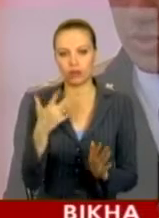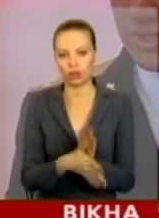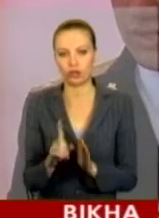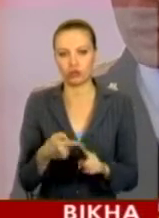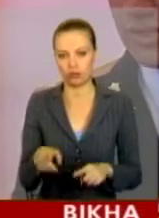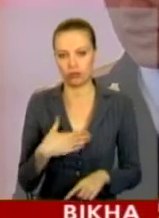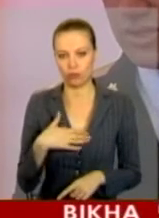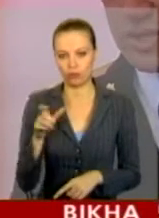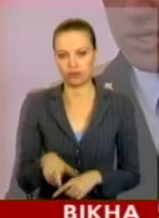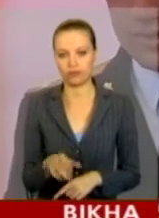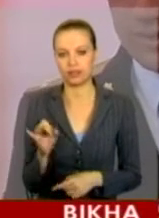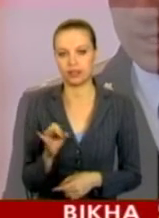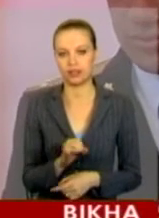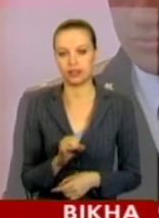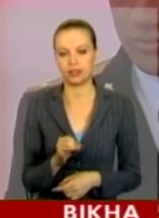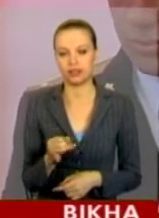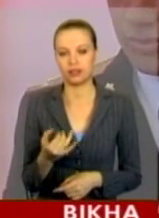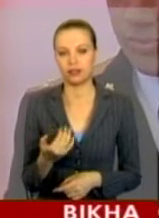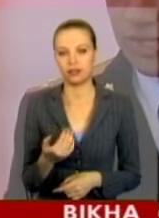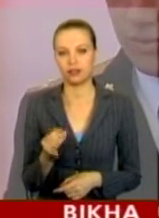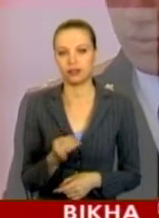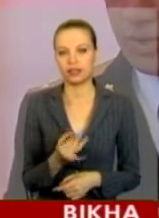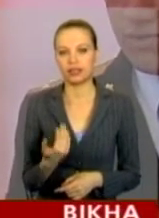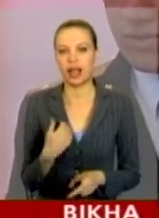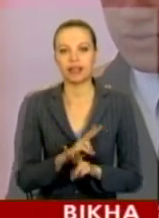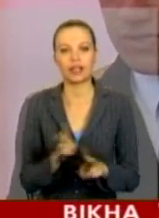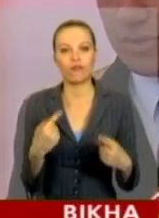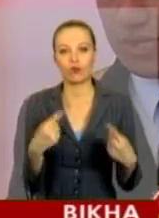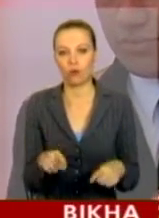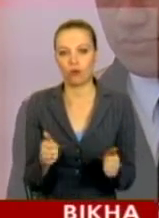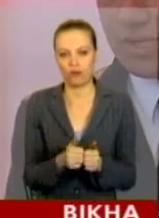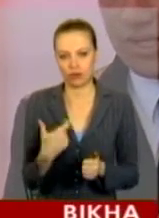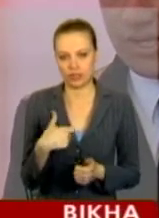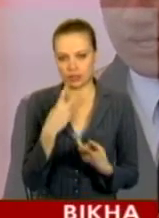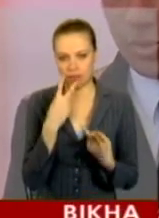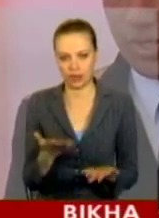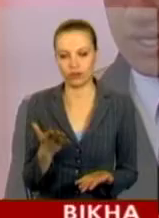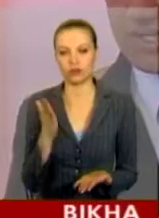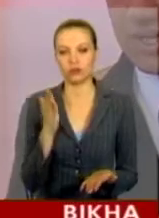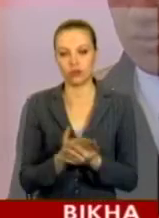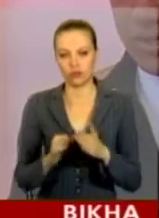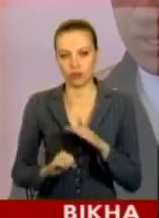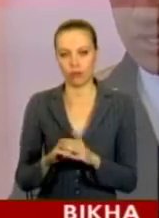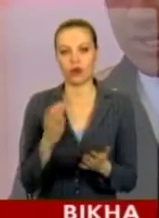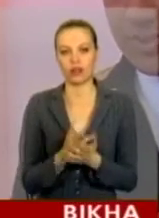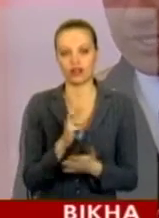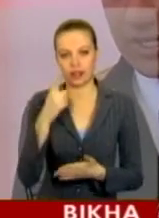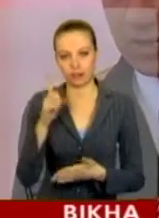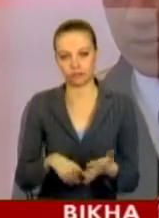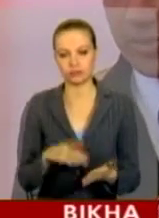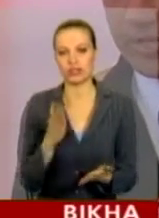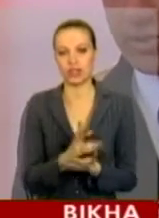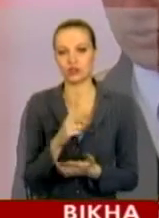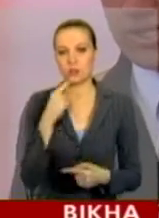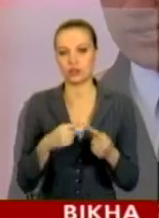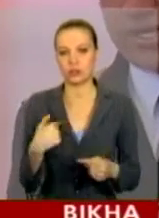це мій чоловік, і я нікого другого не бачу возле себе. Є опора, є на кого положитися, є постійно,